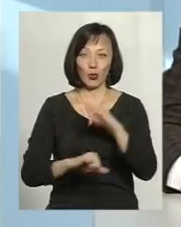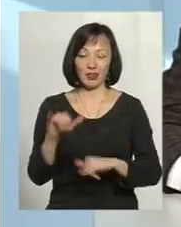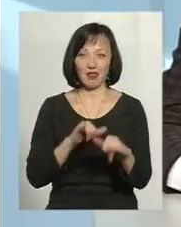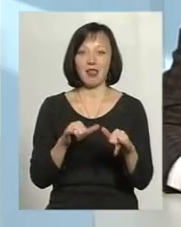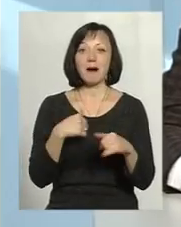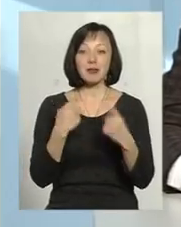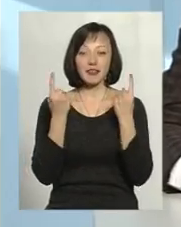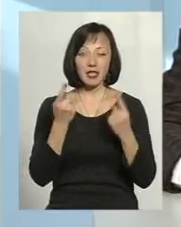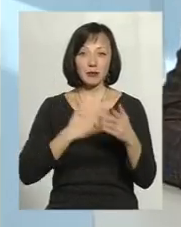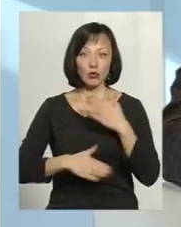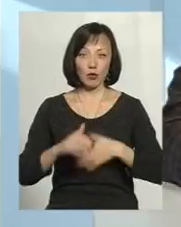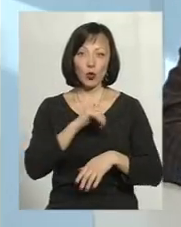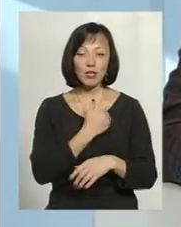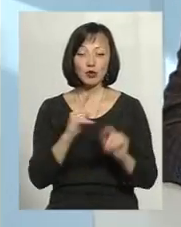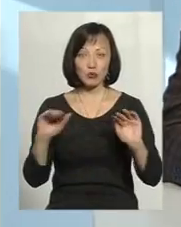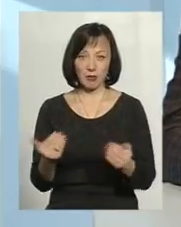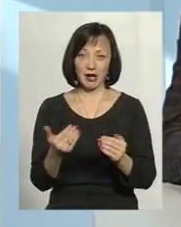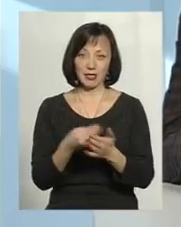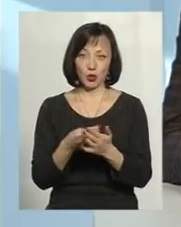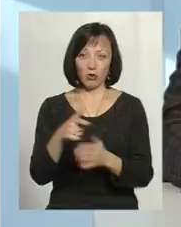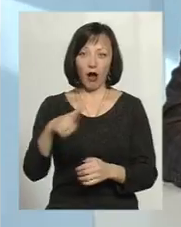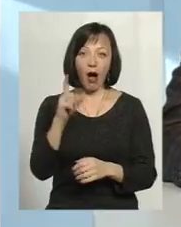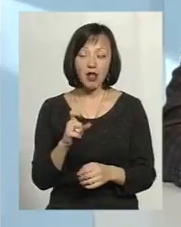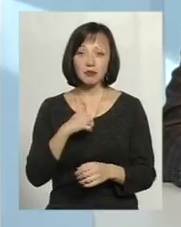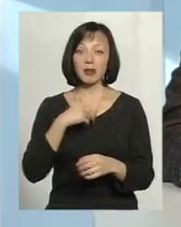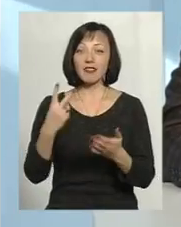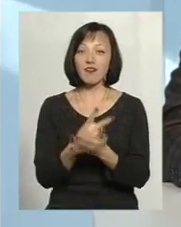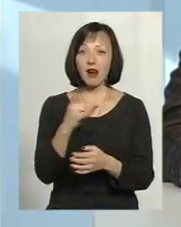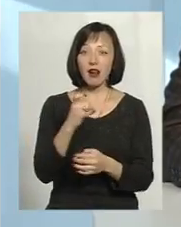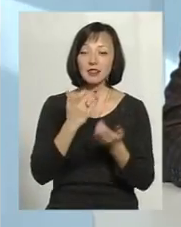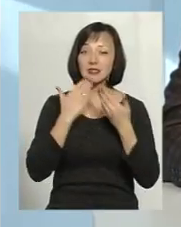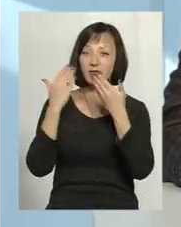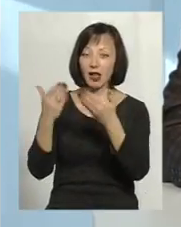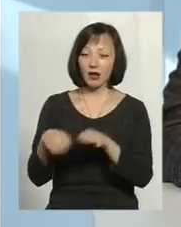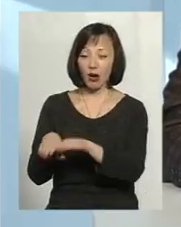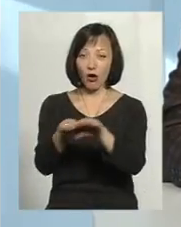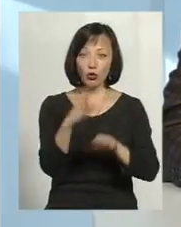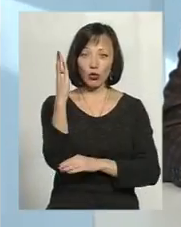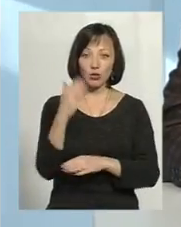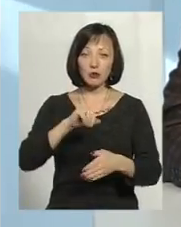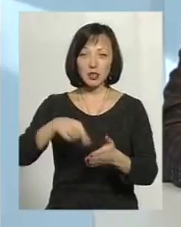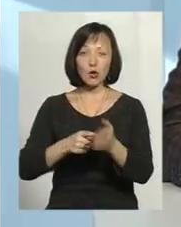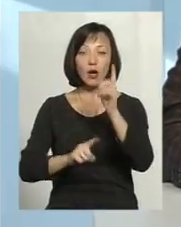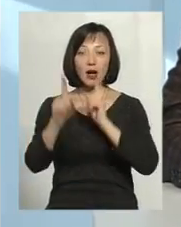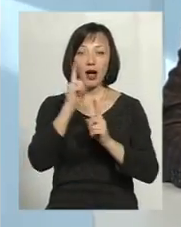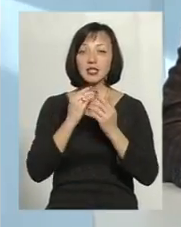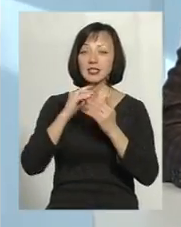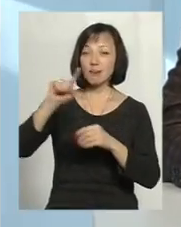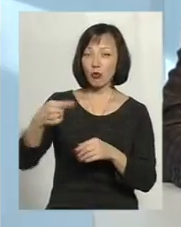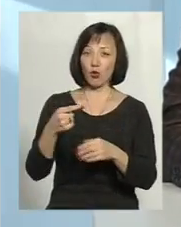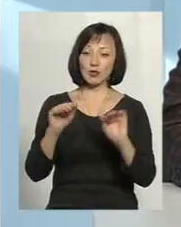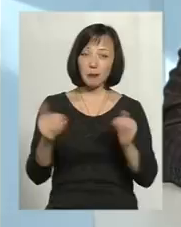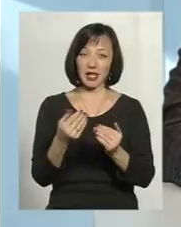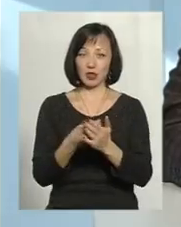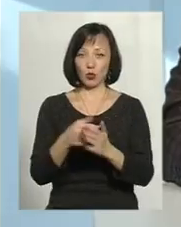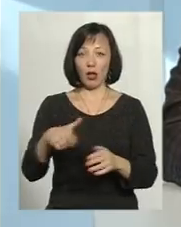превеликим задоволенням би хотіли, аби зменшили ціну на газ. Ми два рази приймали звернення одноголосно, до речі, від міської ради з вимогою зменшити